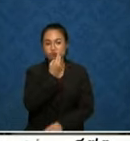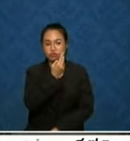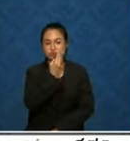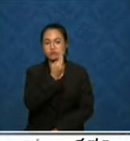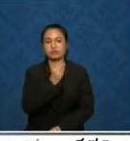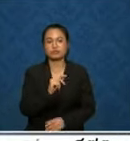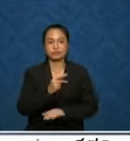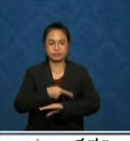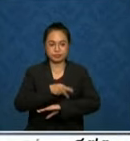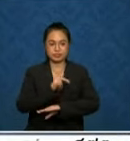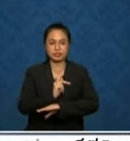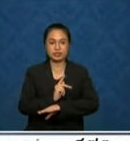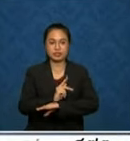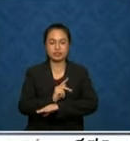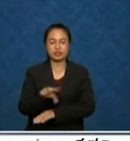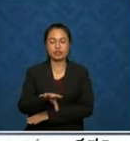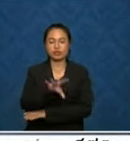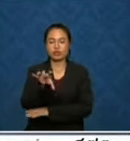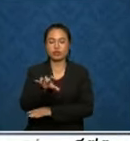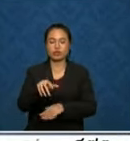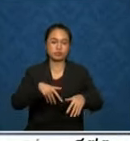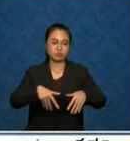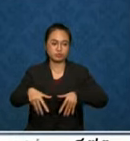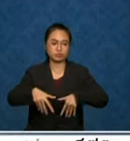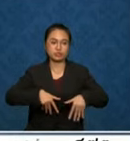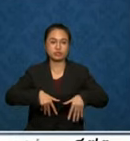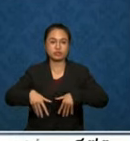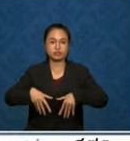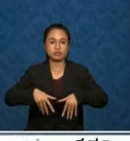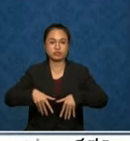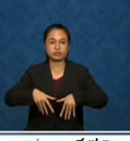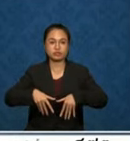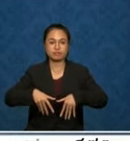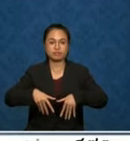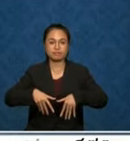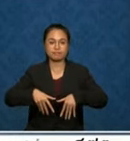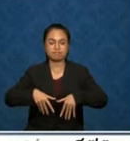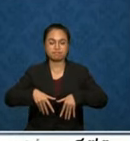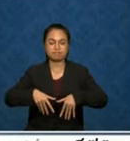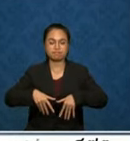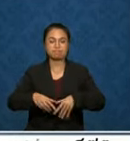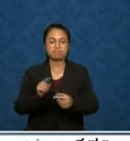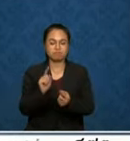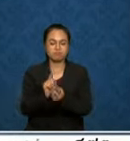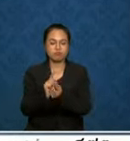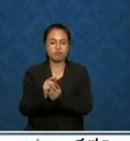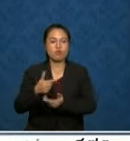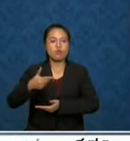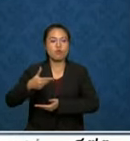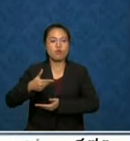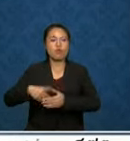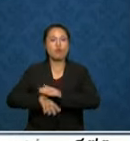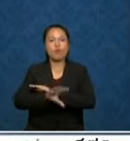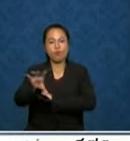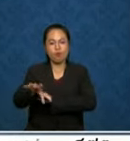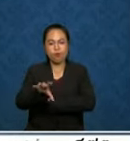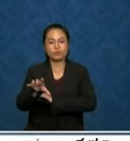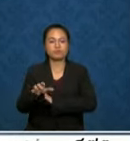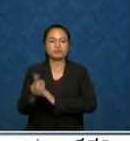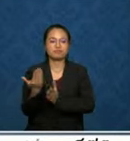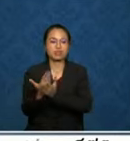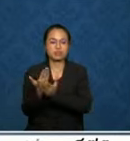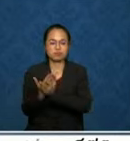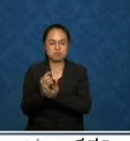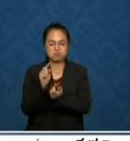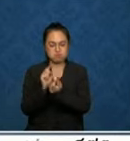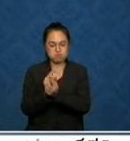ท่านประธานคะการหลอกลวงประชาชนซึ่งมันเกิดขึ้นมากที่สุดในเรื่องของการเงินเนี่ยไม่ใช่เรื่องใหม่เลยค่ะท่านประธานเพราะว่